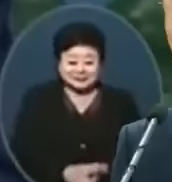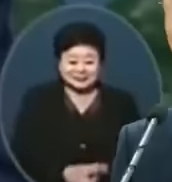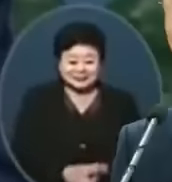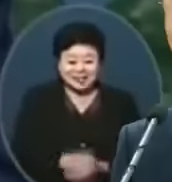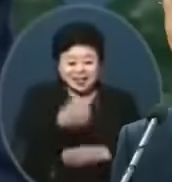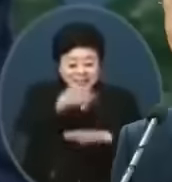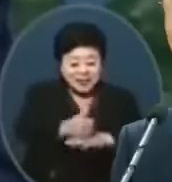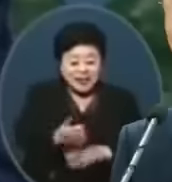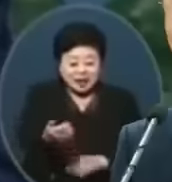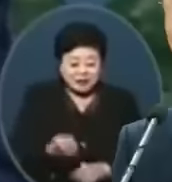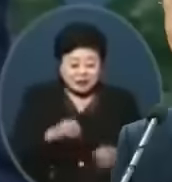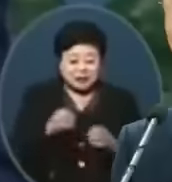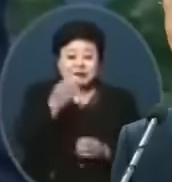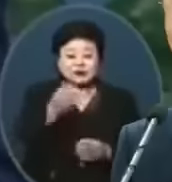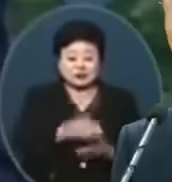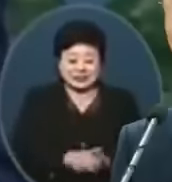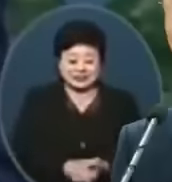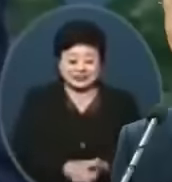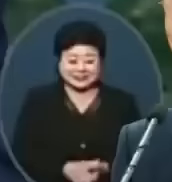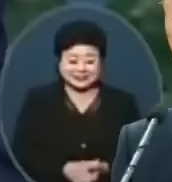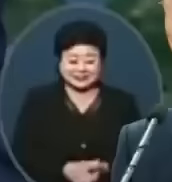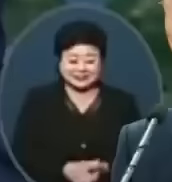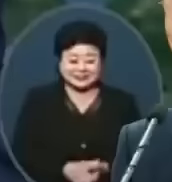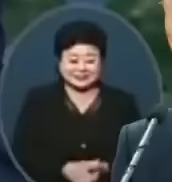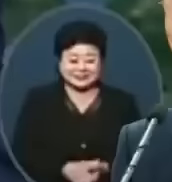결과 응답을 주신다면